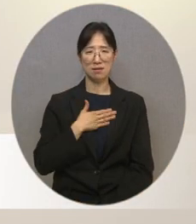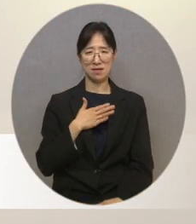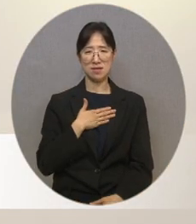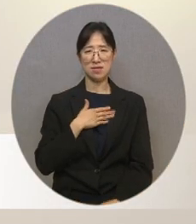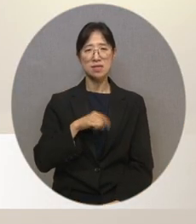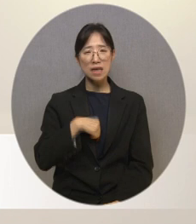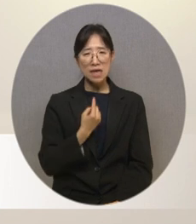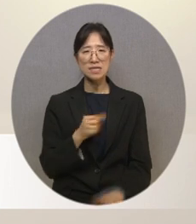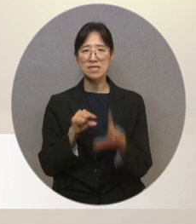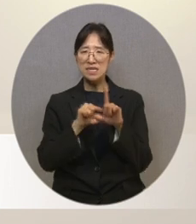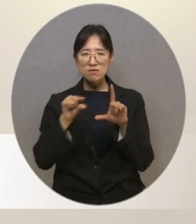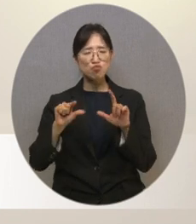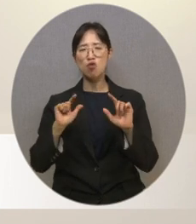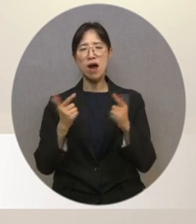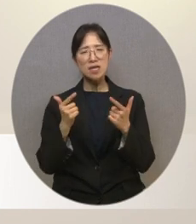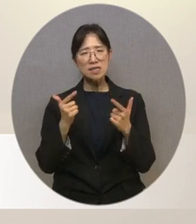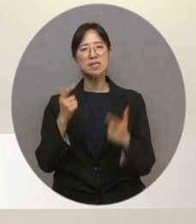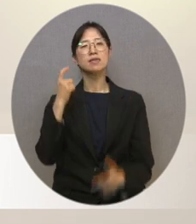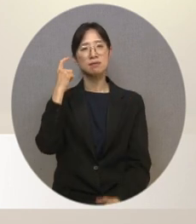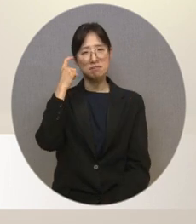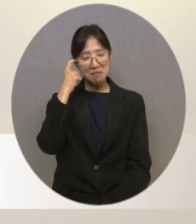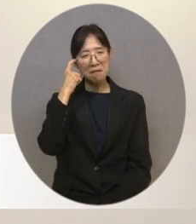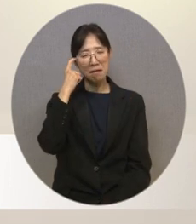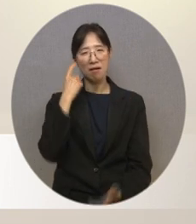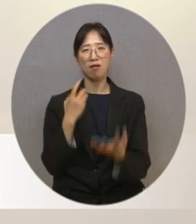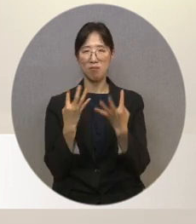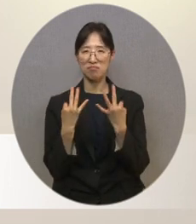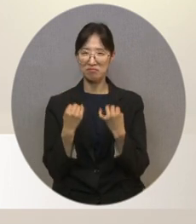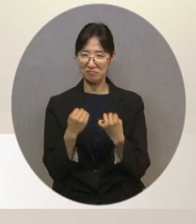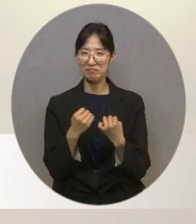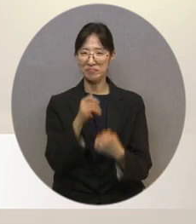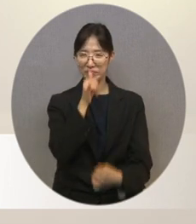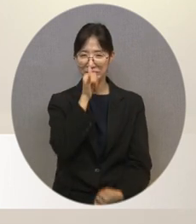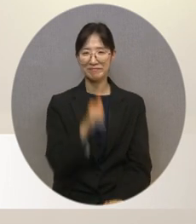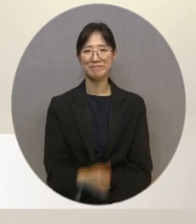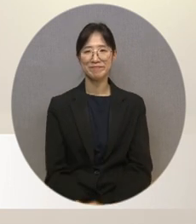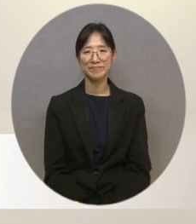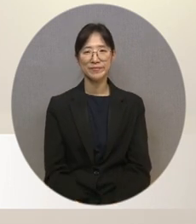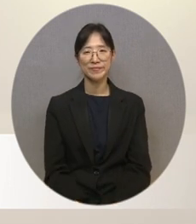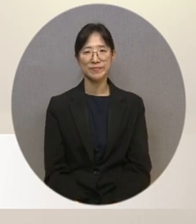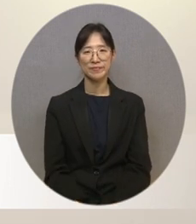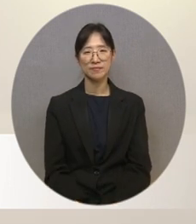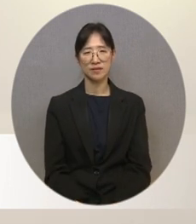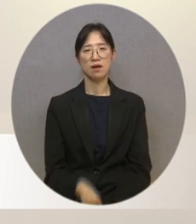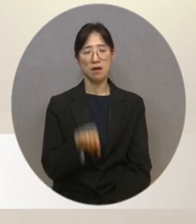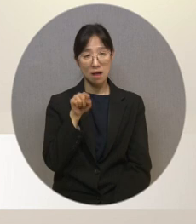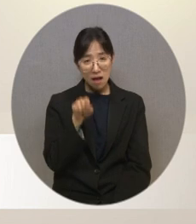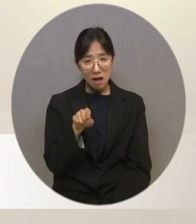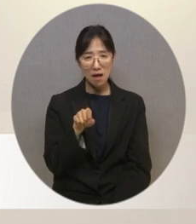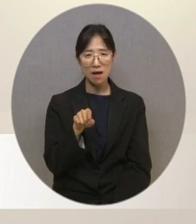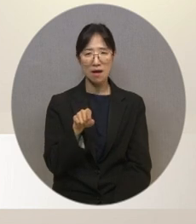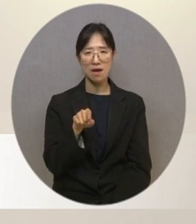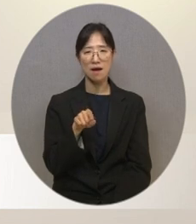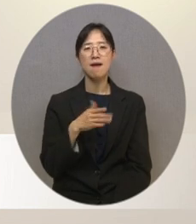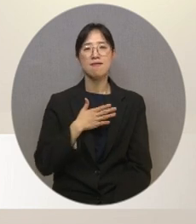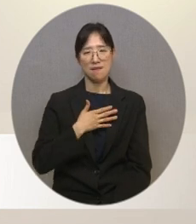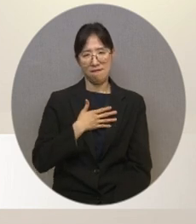자신의 일부가 아니라는 것으로 많이 생각을 하곤 해요. 예, 근데 그거를 이제